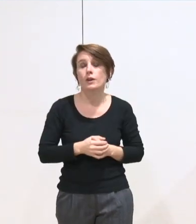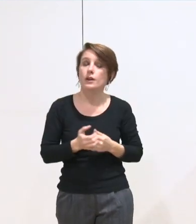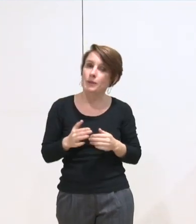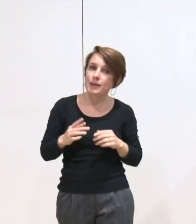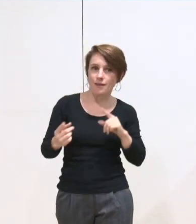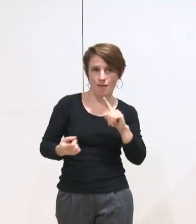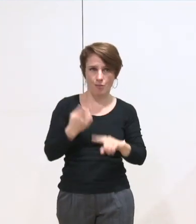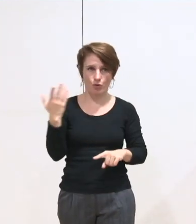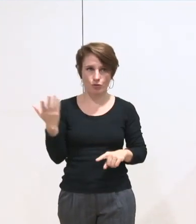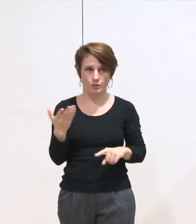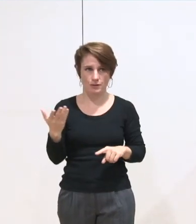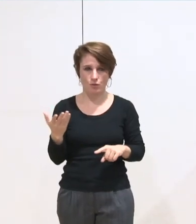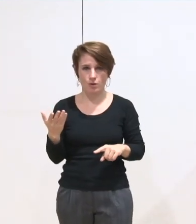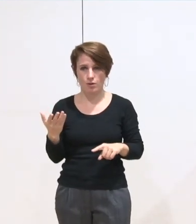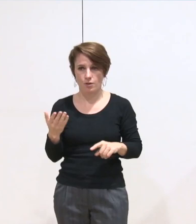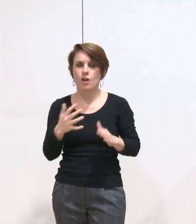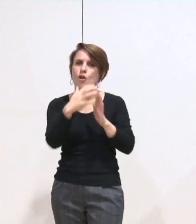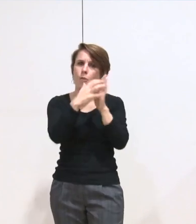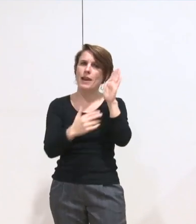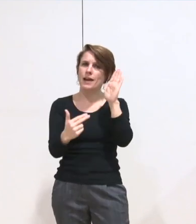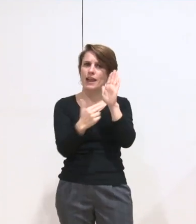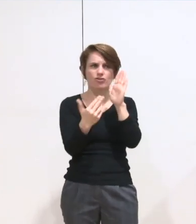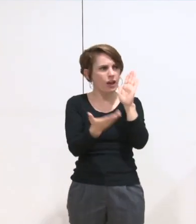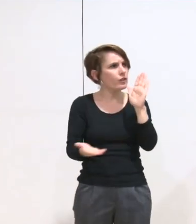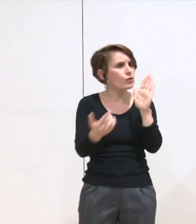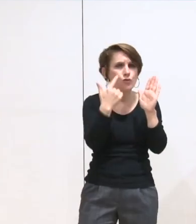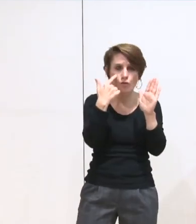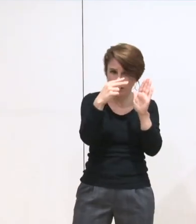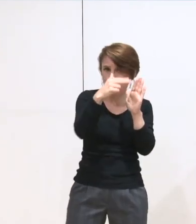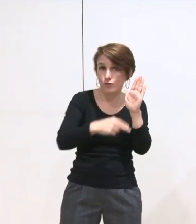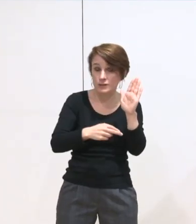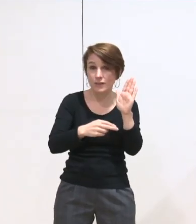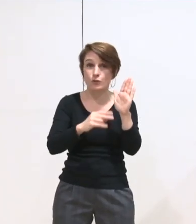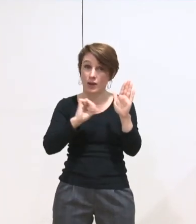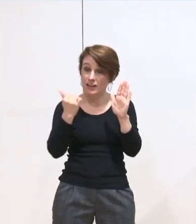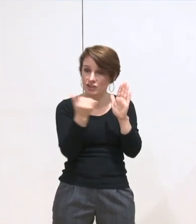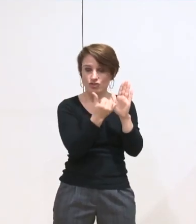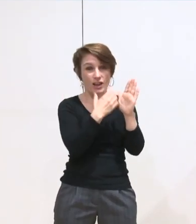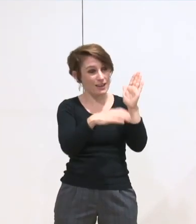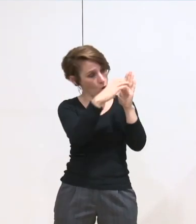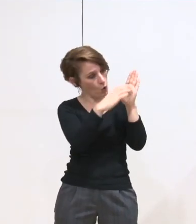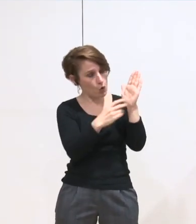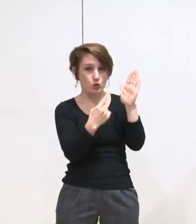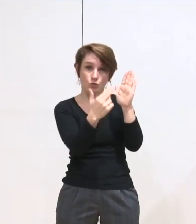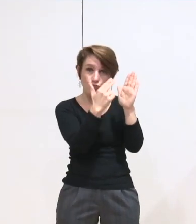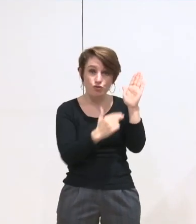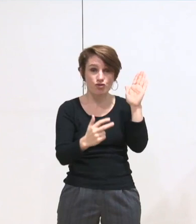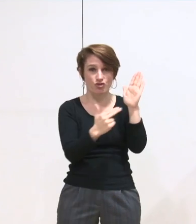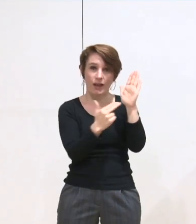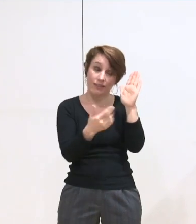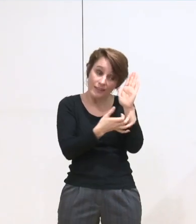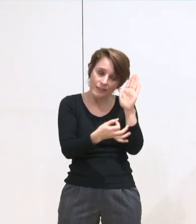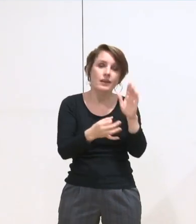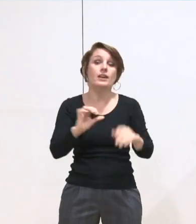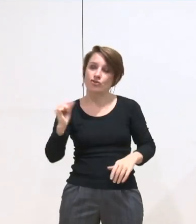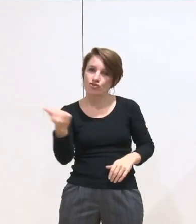sur chacune de ces clauses dans la charte, mais vous l'avez lu, est affirmée la possibilité d'avoir une forme de recours. Oui, il y a un